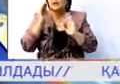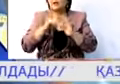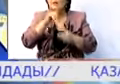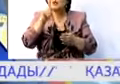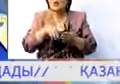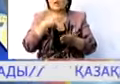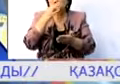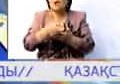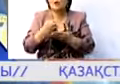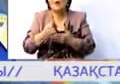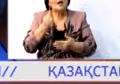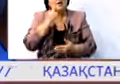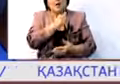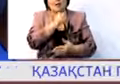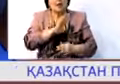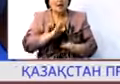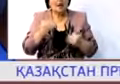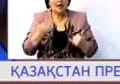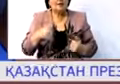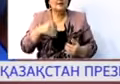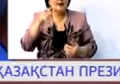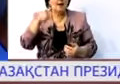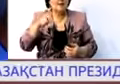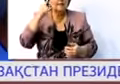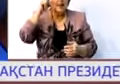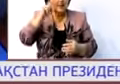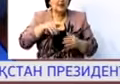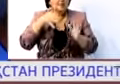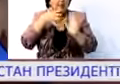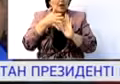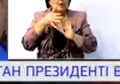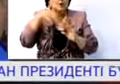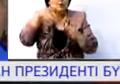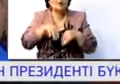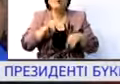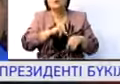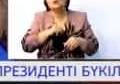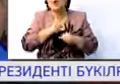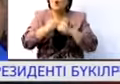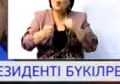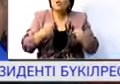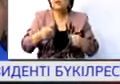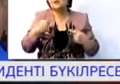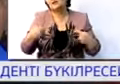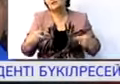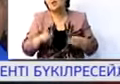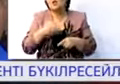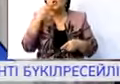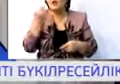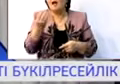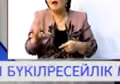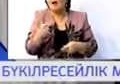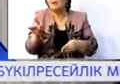сауалдарына жауап берді. Жасыратыны жоқ, қазіргі таңда адамдардың сеніміне кіріп, жұмысқа орналастырамын немесе оқуға түсіремін деп жеңіл жолмен